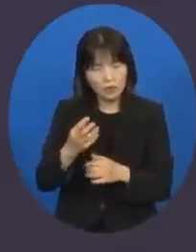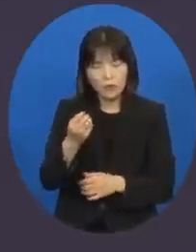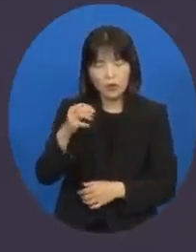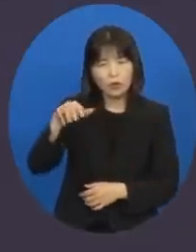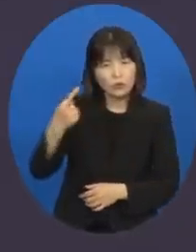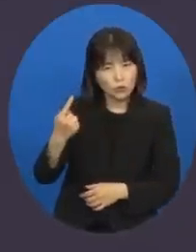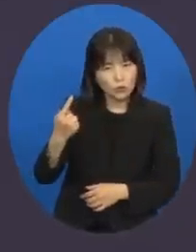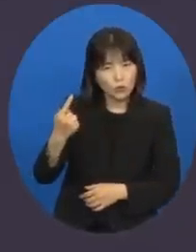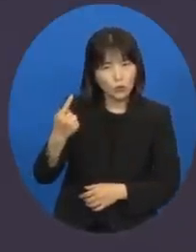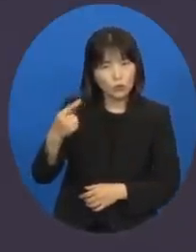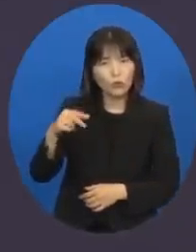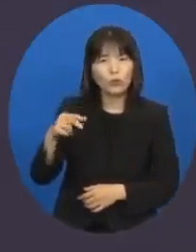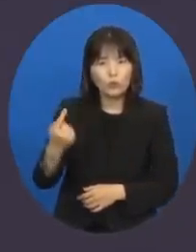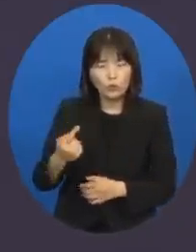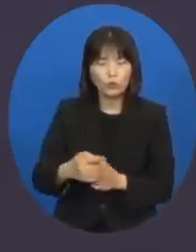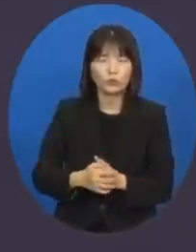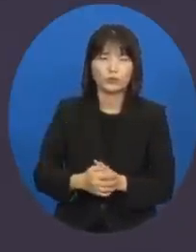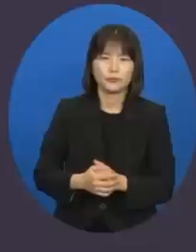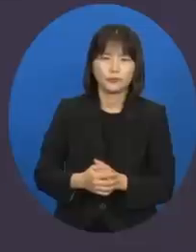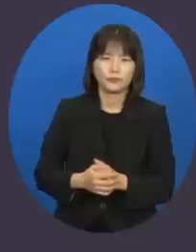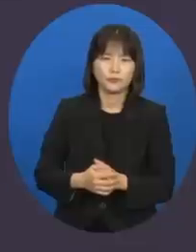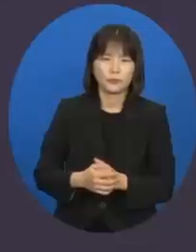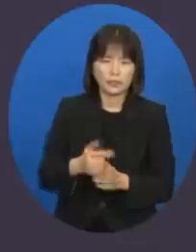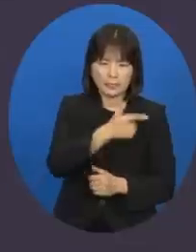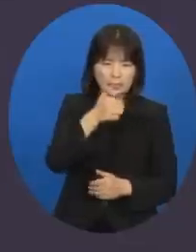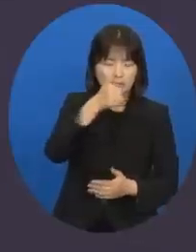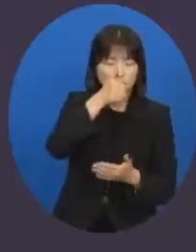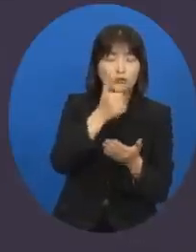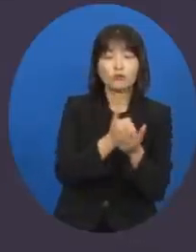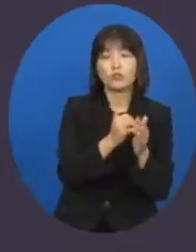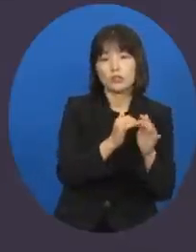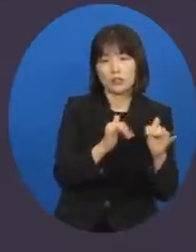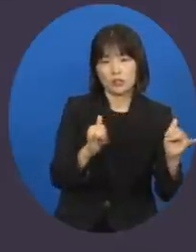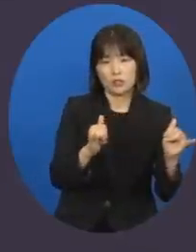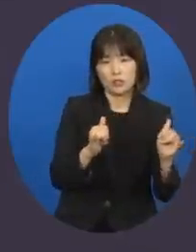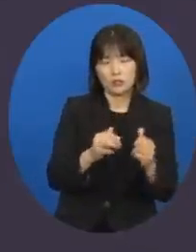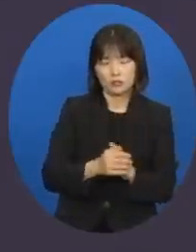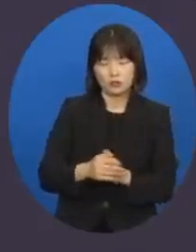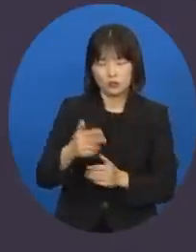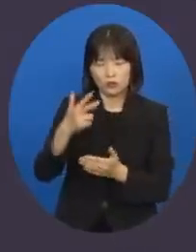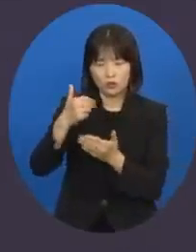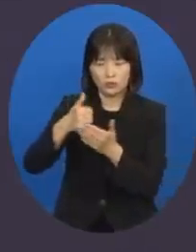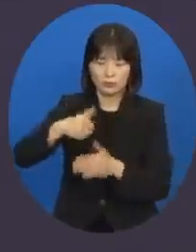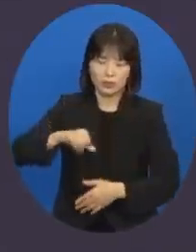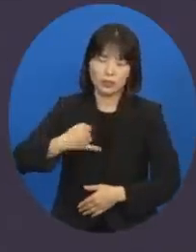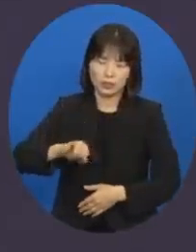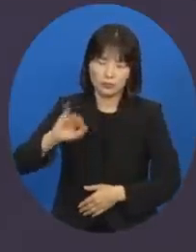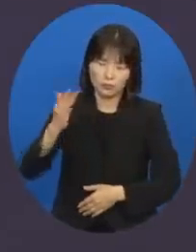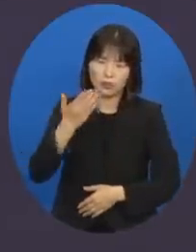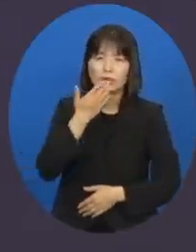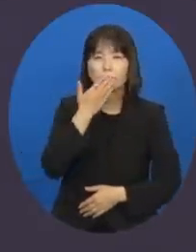있어도요 흉악한 범죄자도 주의 자녀가 될 수 있다는 것입니다.